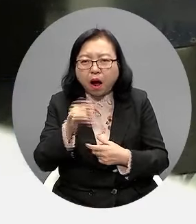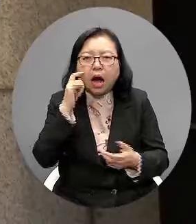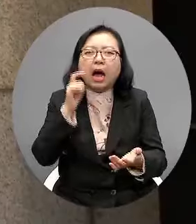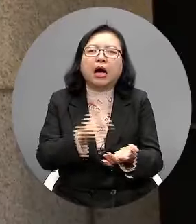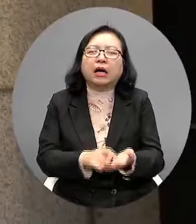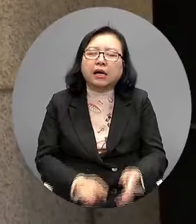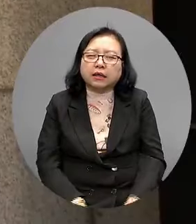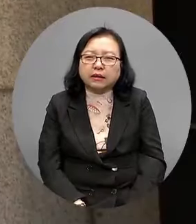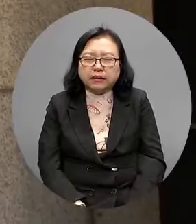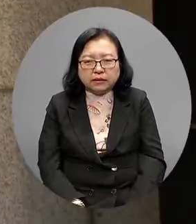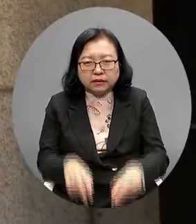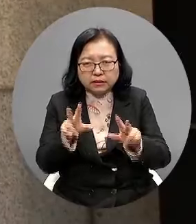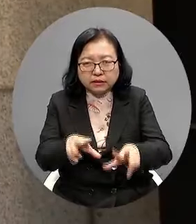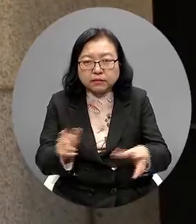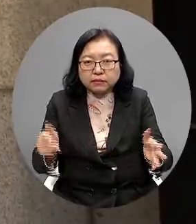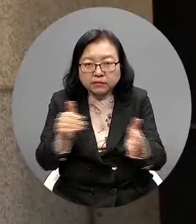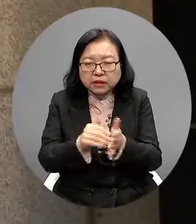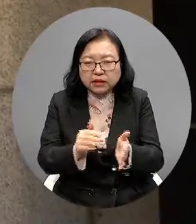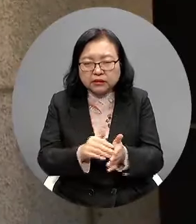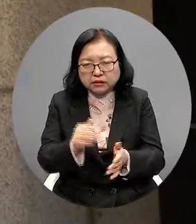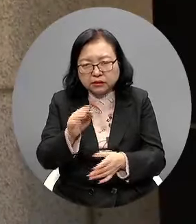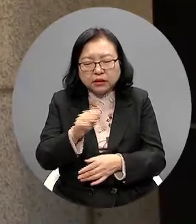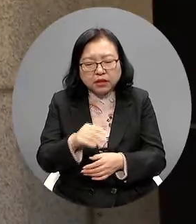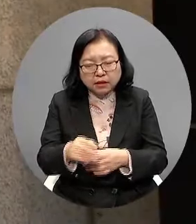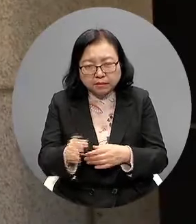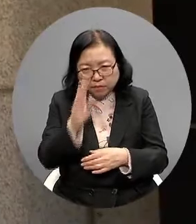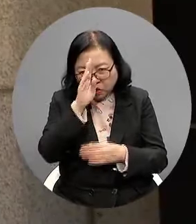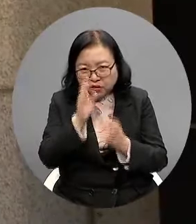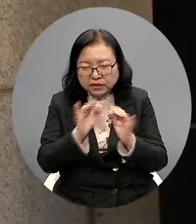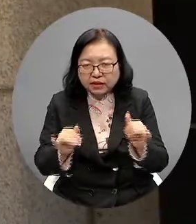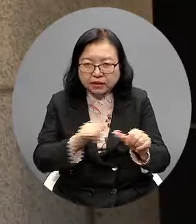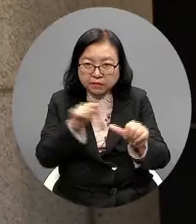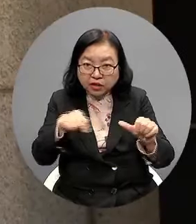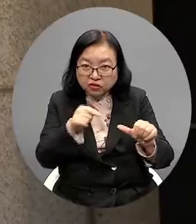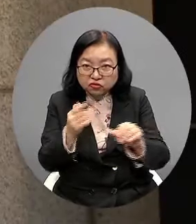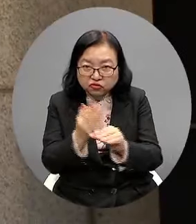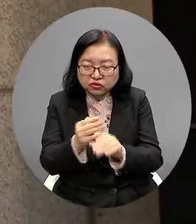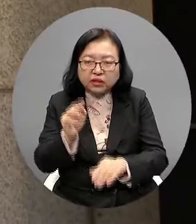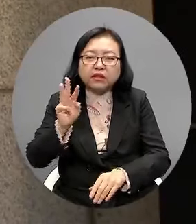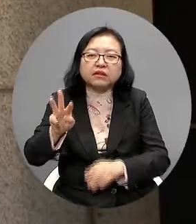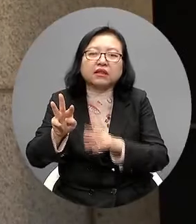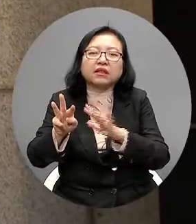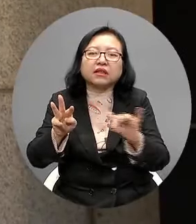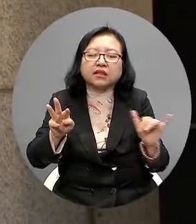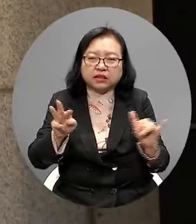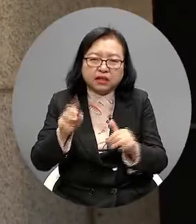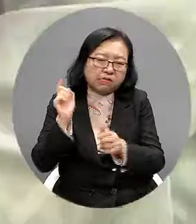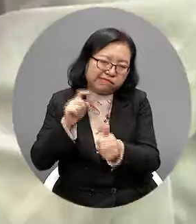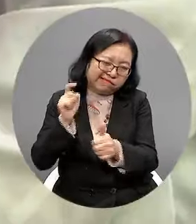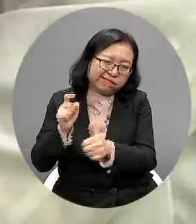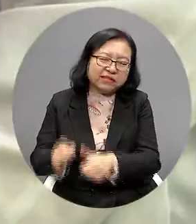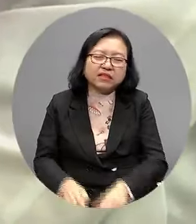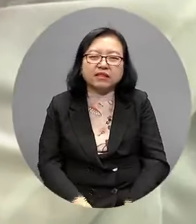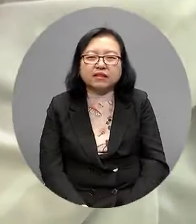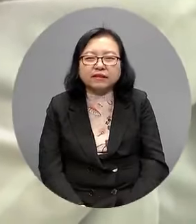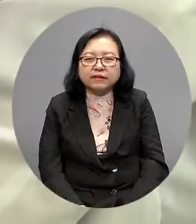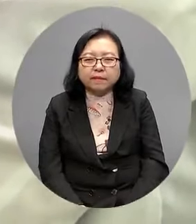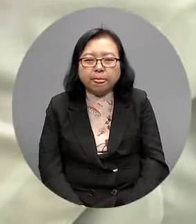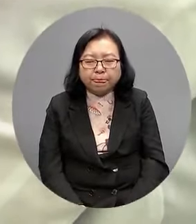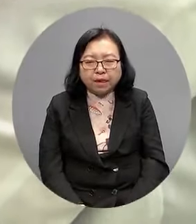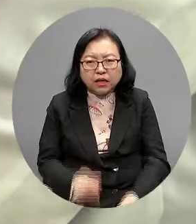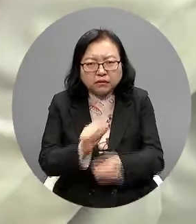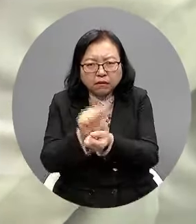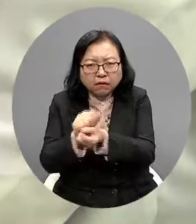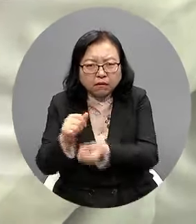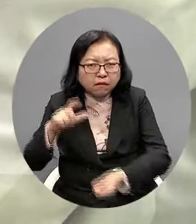일마리 지금까지 진료받은 환자명 가운데 명이 확진판정을 받습니다